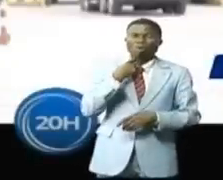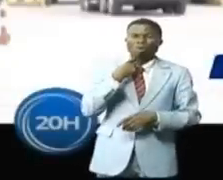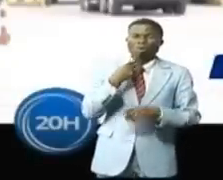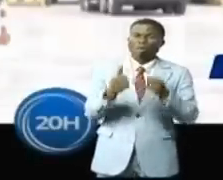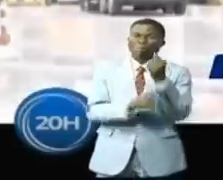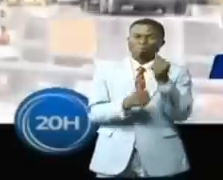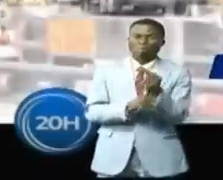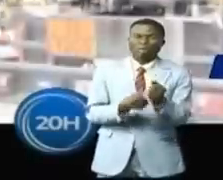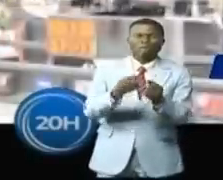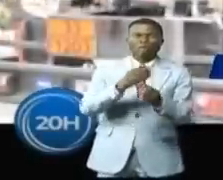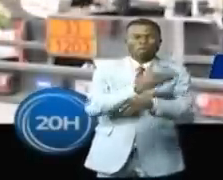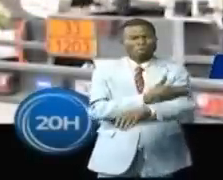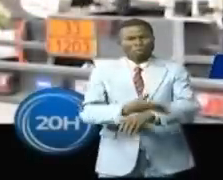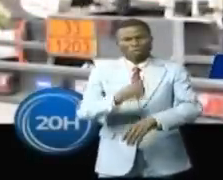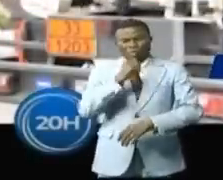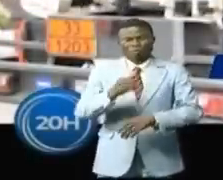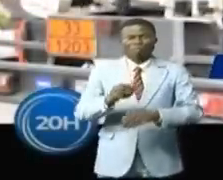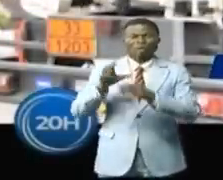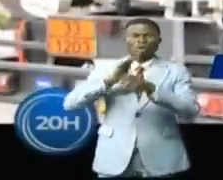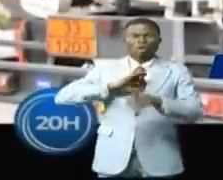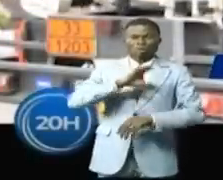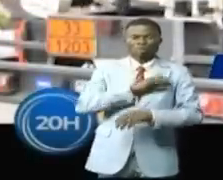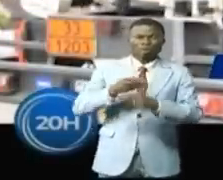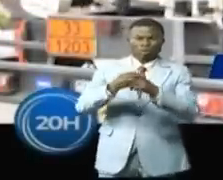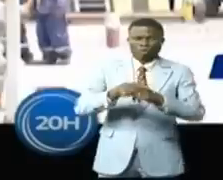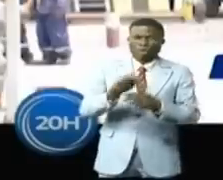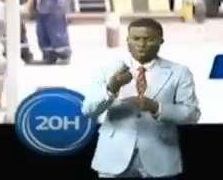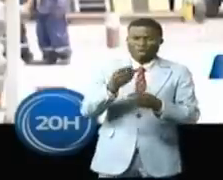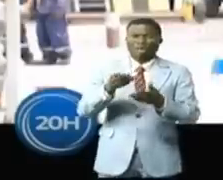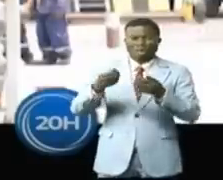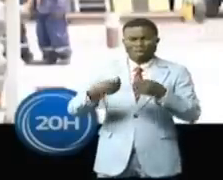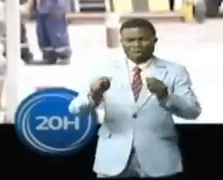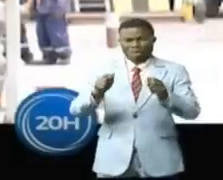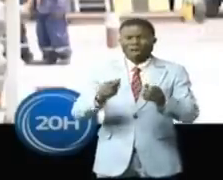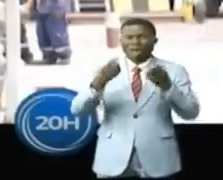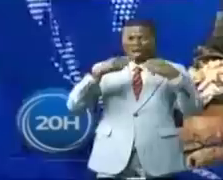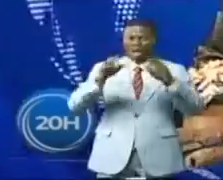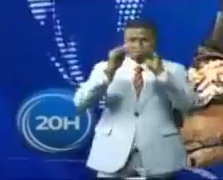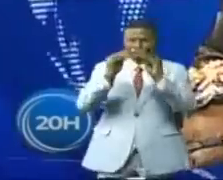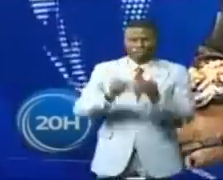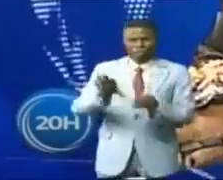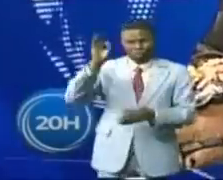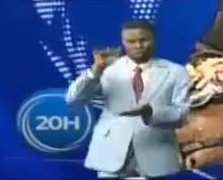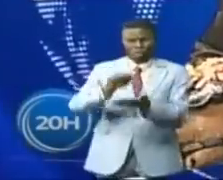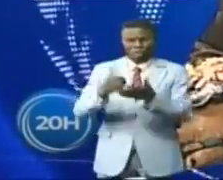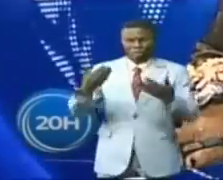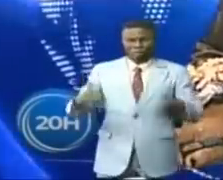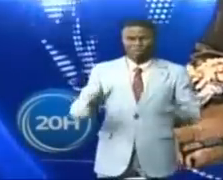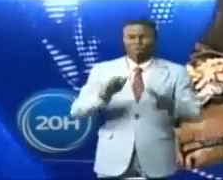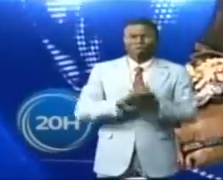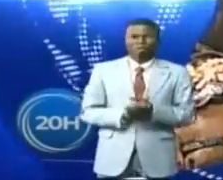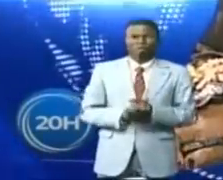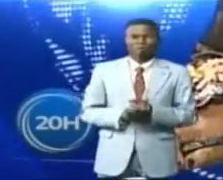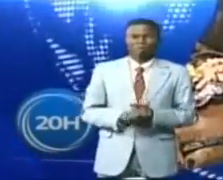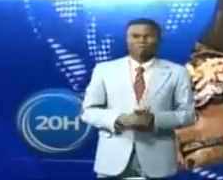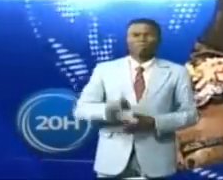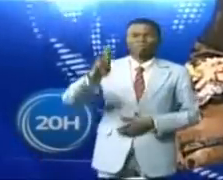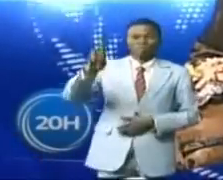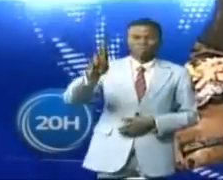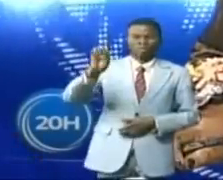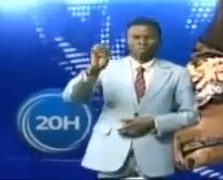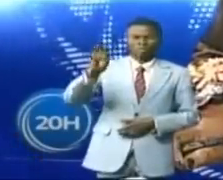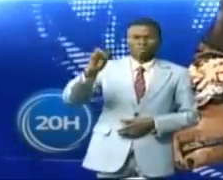manques à gagner, le comité de suivi du contrôle de prix a fixé ce taux. Une arena à